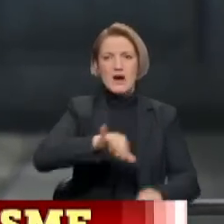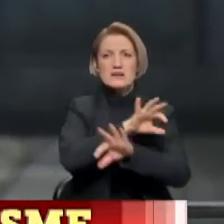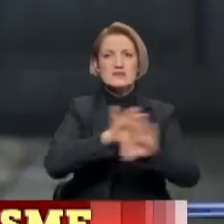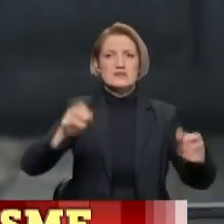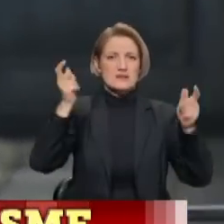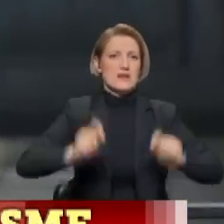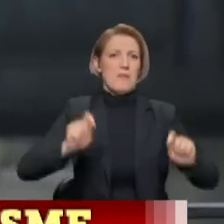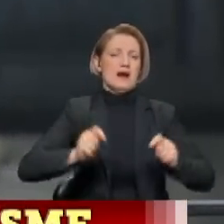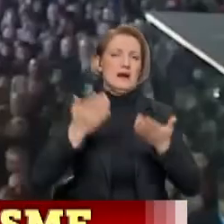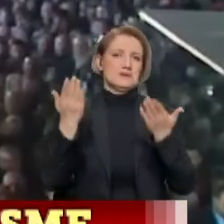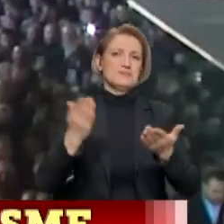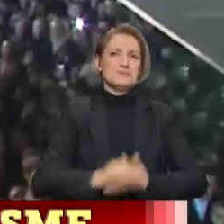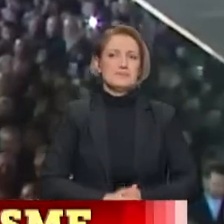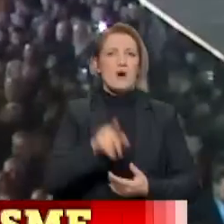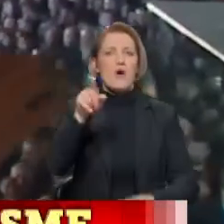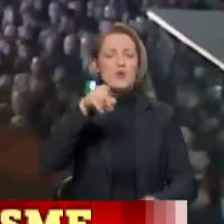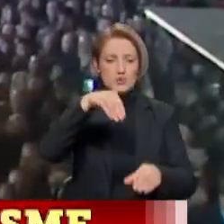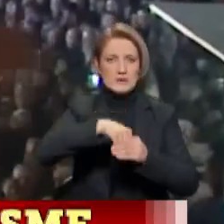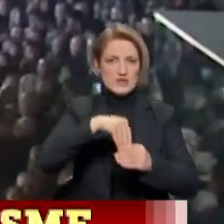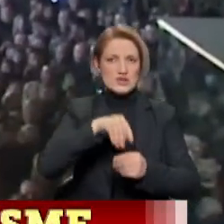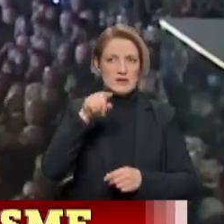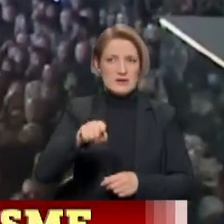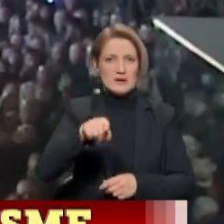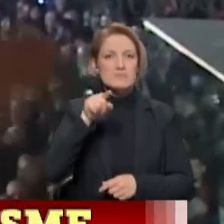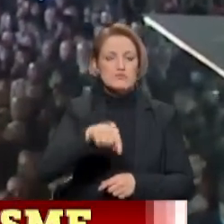haksızlık yaparlar. Onun için